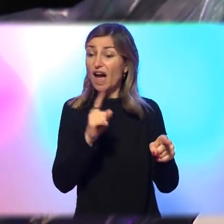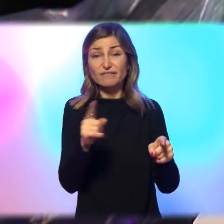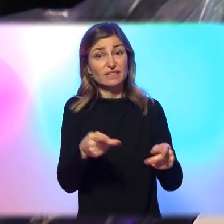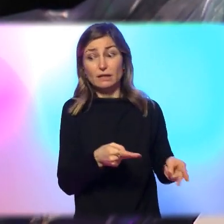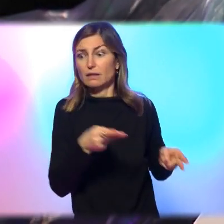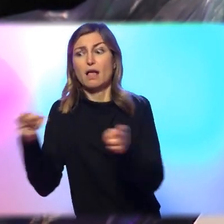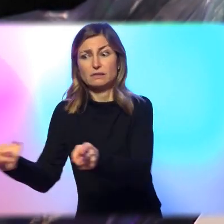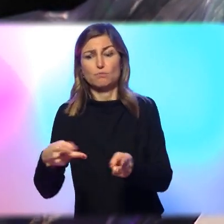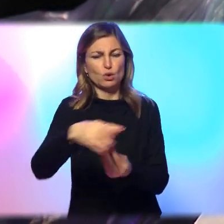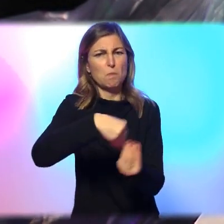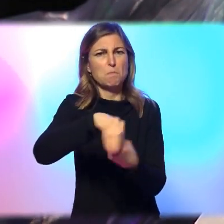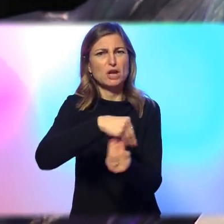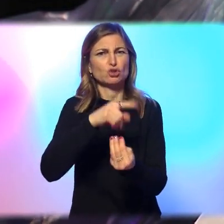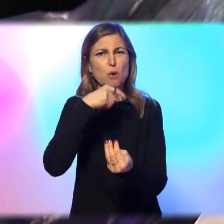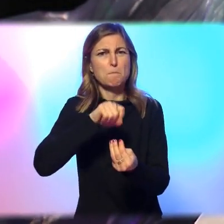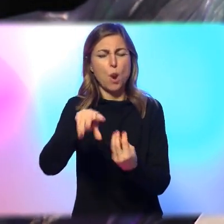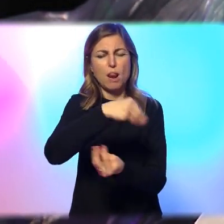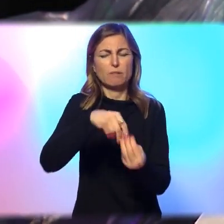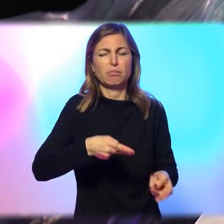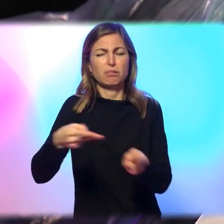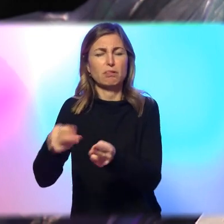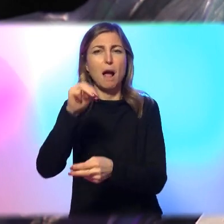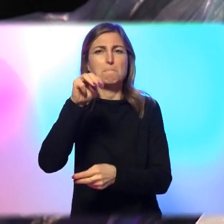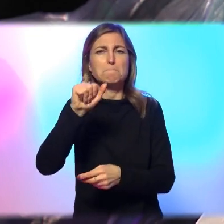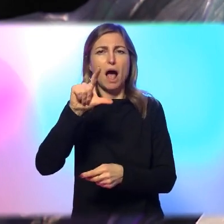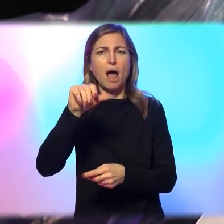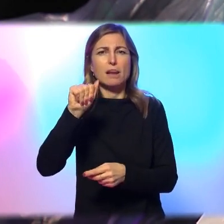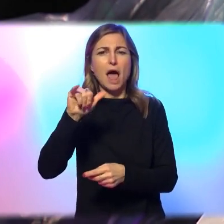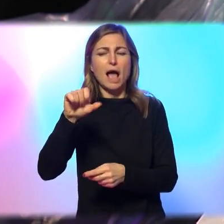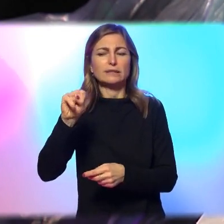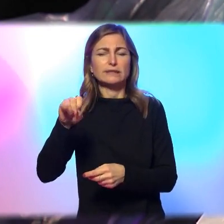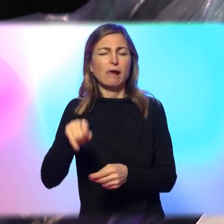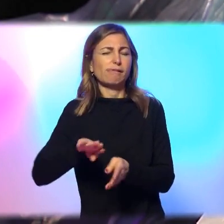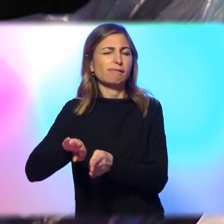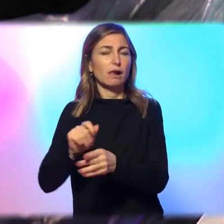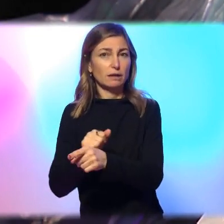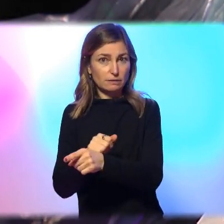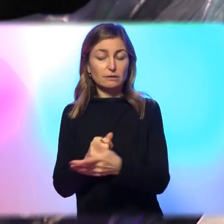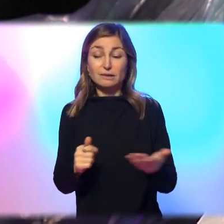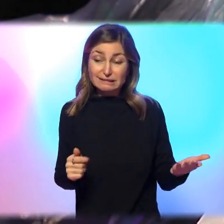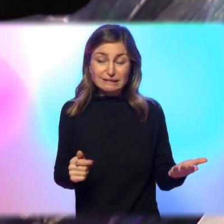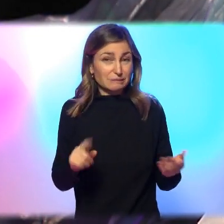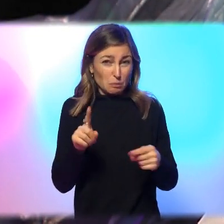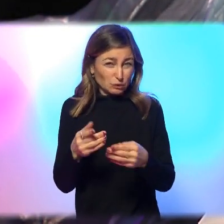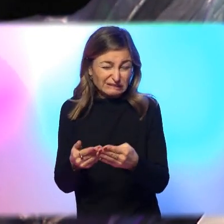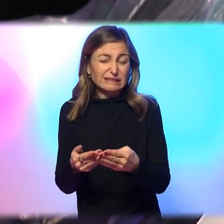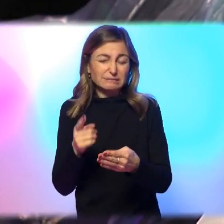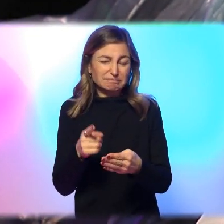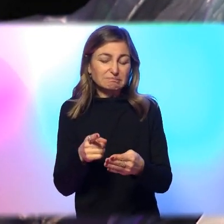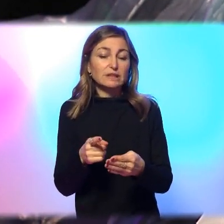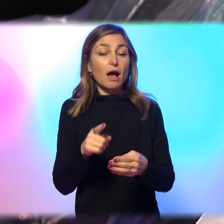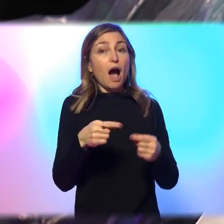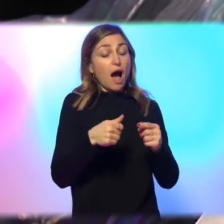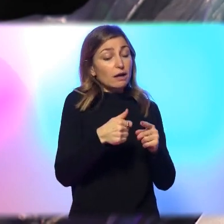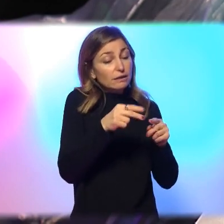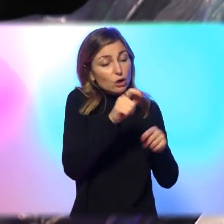kein Export nach Malaysia, wie das vielfach der Fall ist. Und dann muss man auch ein bisschen sehen, die Menschen sind verschieden. Einige wissen